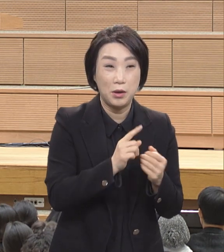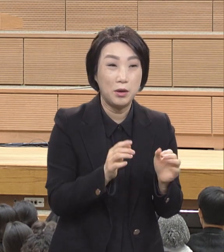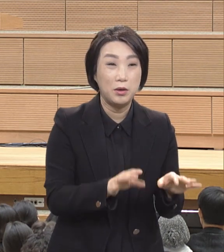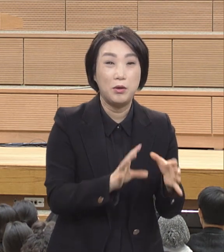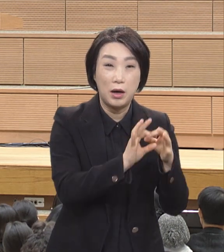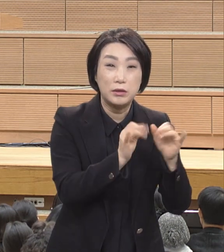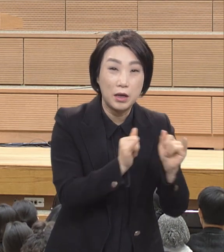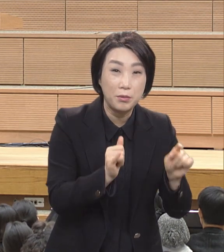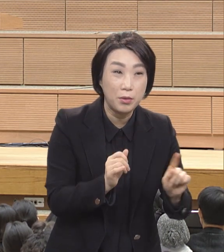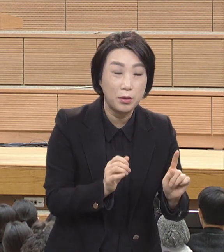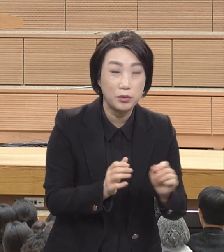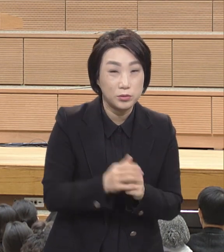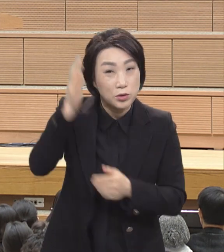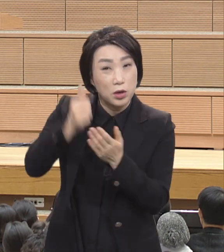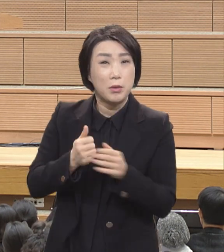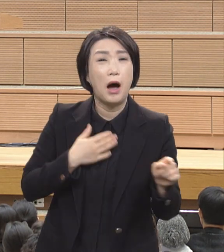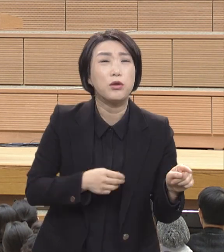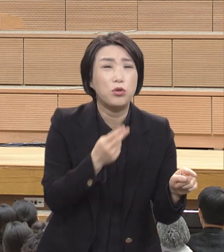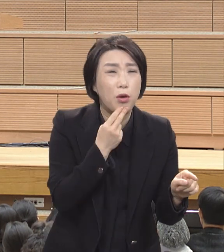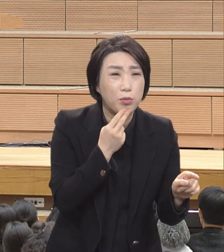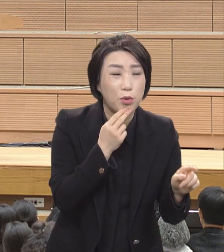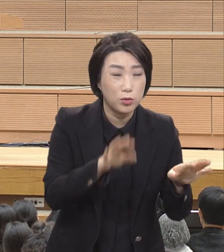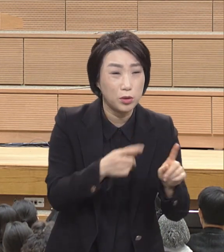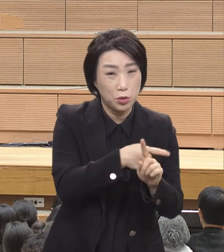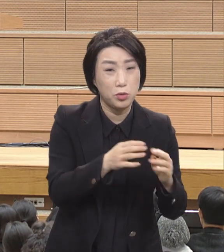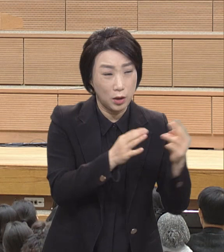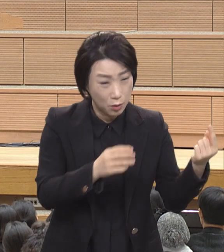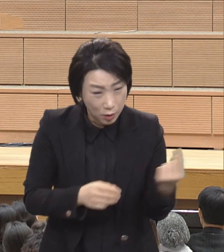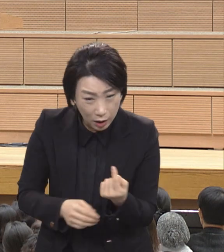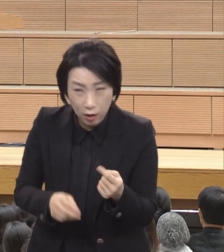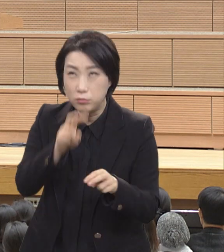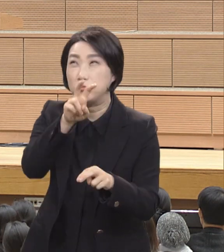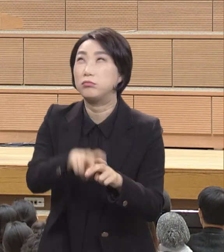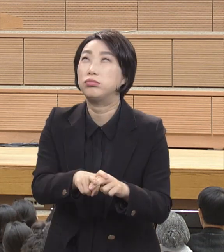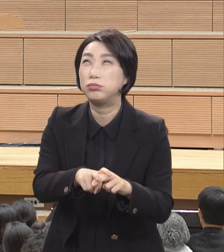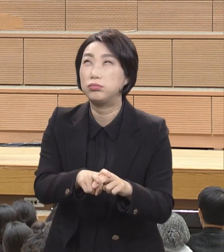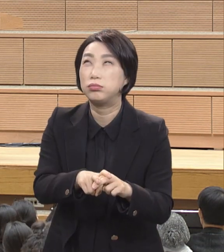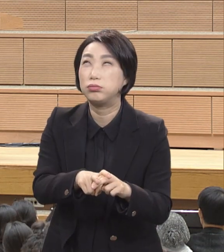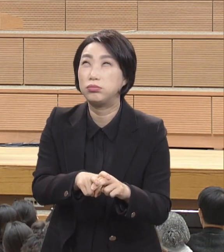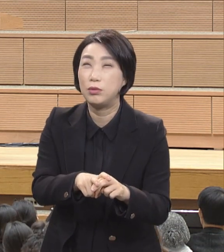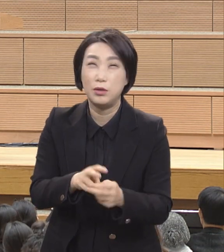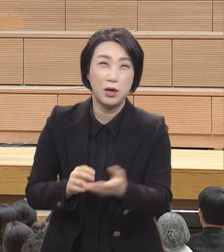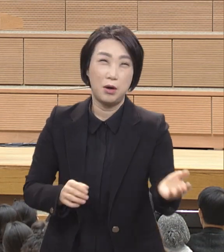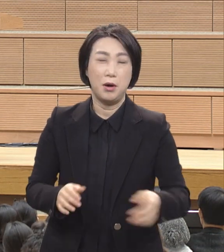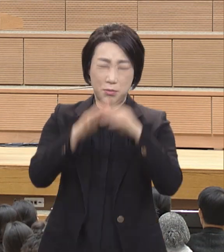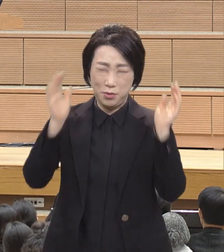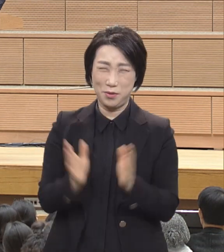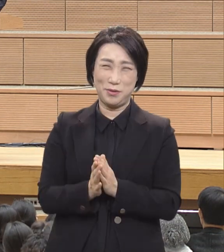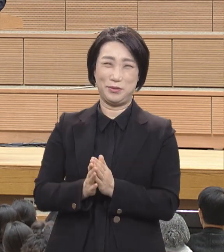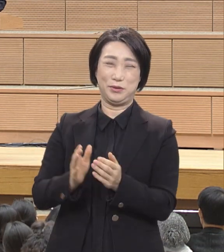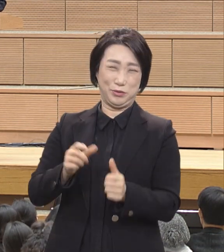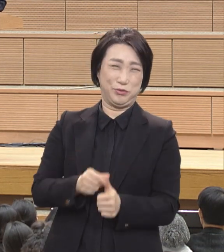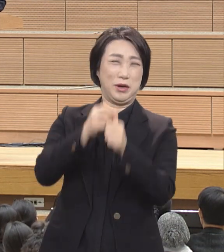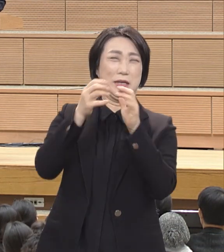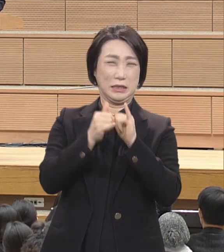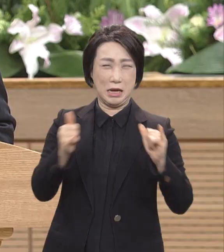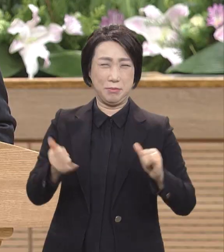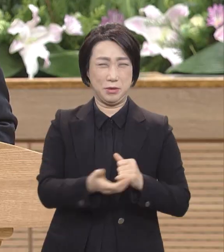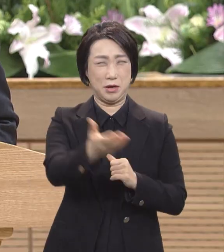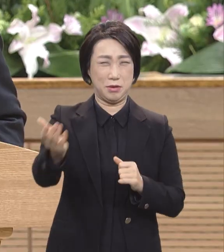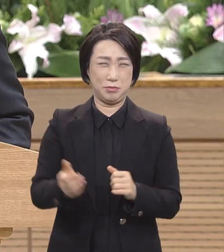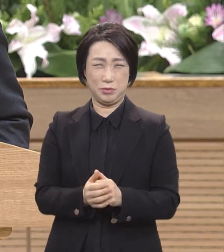성령은 알지도 못하는 사람 보고 교회 와서 앉아있어서 여러분은 다